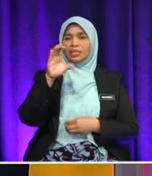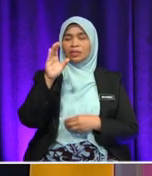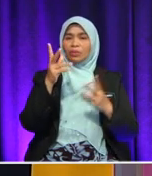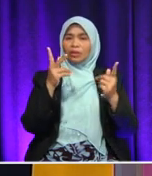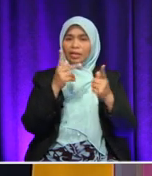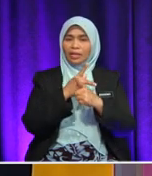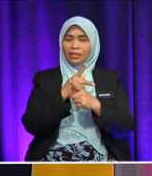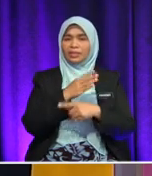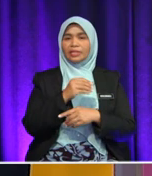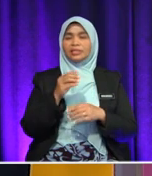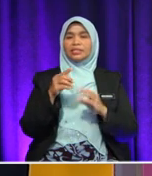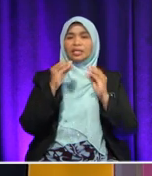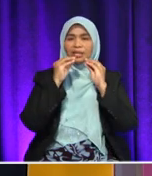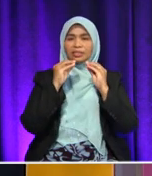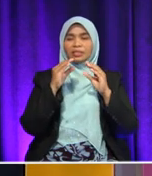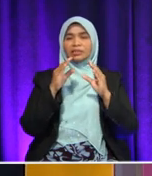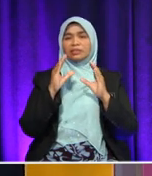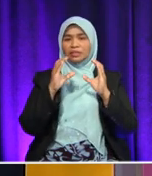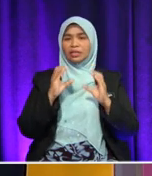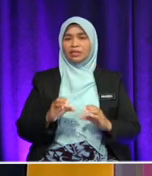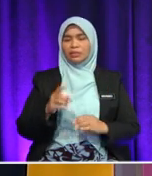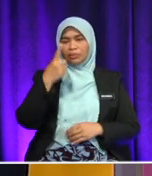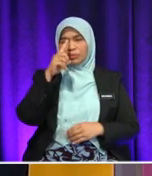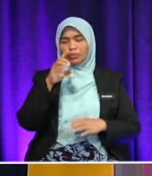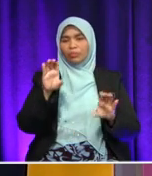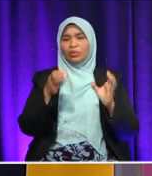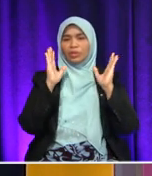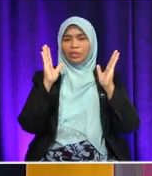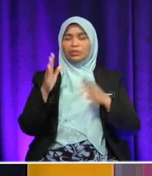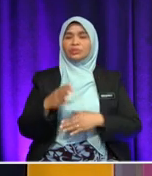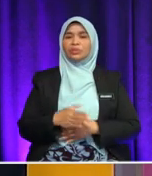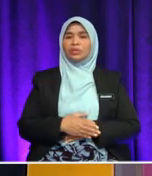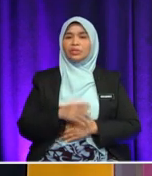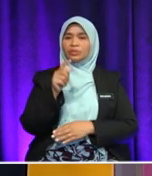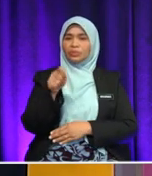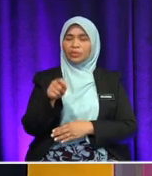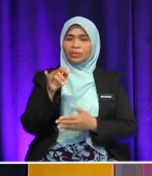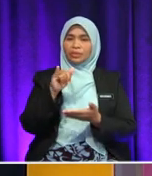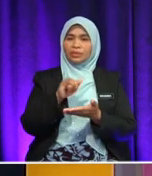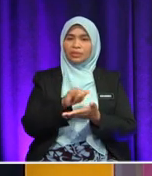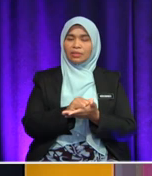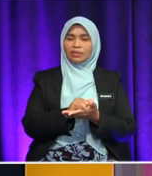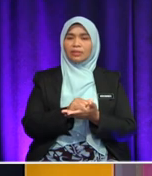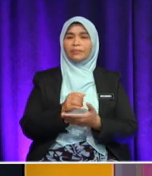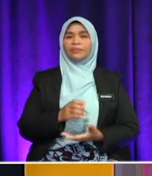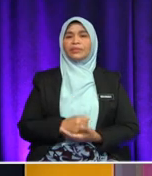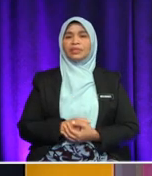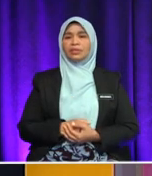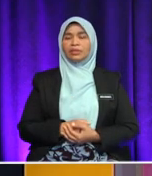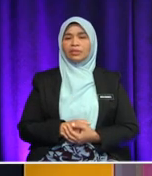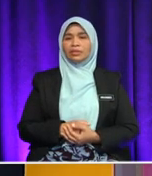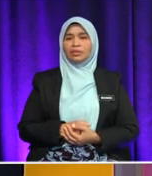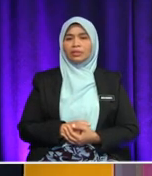kaifiat ataupun cara-cara salat sunah tasbih itu kita baca selepas ee